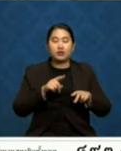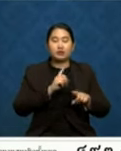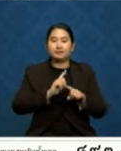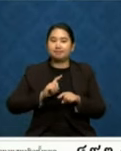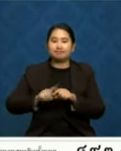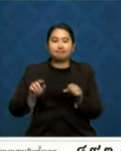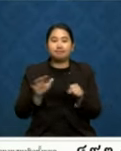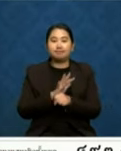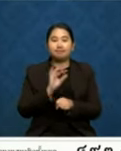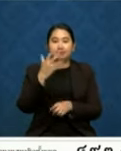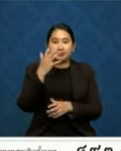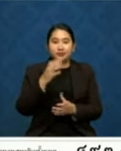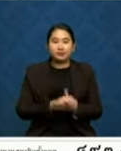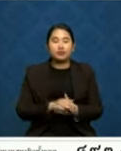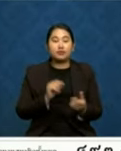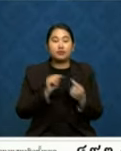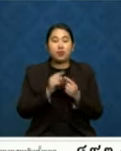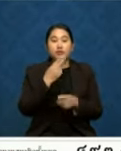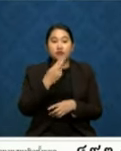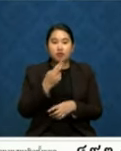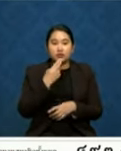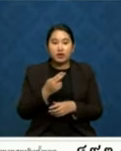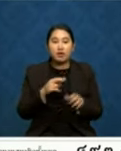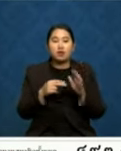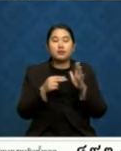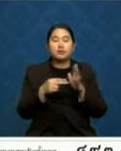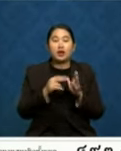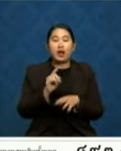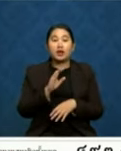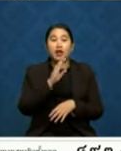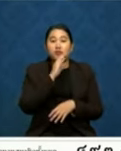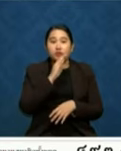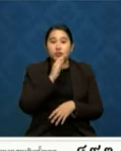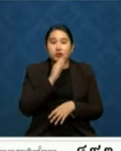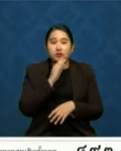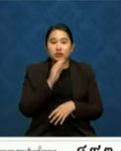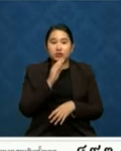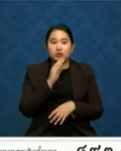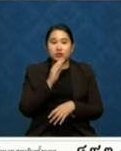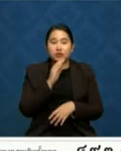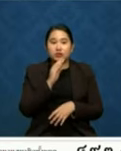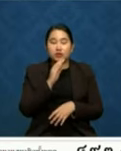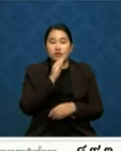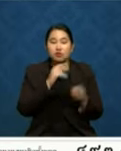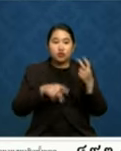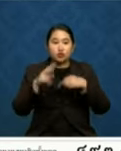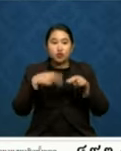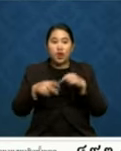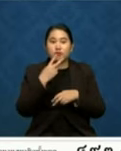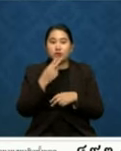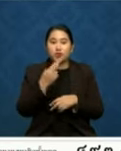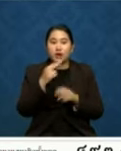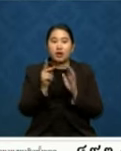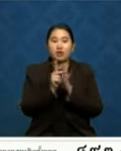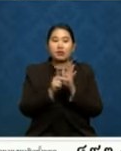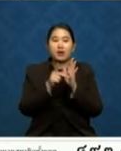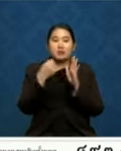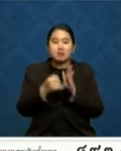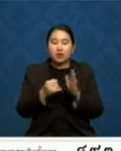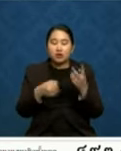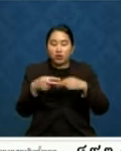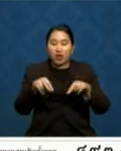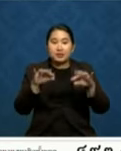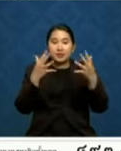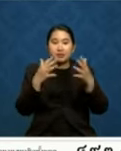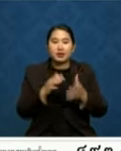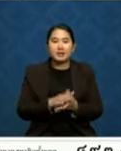ๆได้เนี่ยนะครับโดยเฉพาะอย่างเช่นบุหรี่เนี่ยนั่นก็คือว่าถ้าท่านยังไม่สามารถที่จะควบคุมพวกบุหรี่เถื่อนได้อย่าลืมนะ